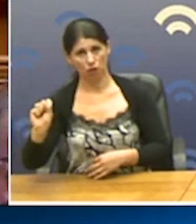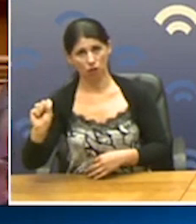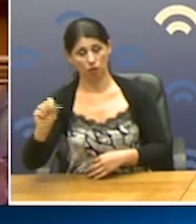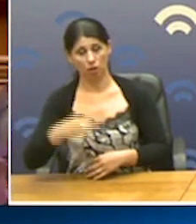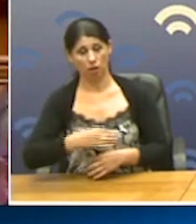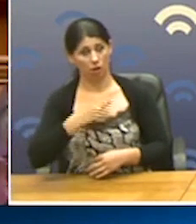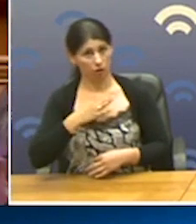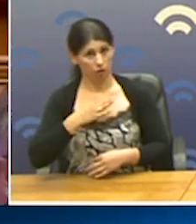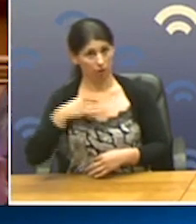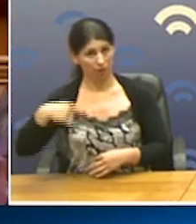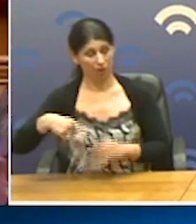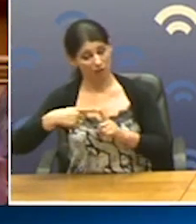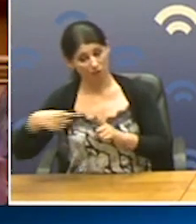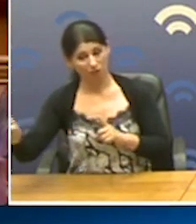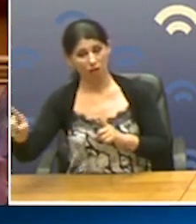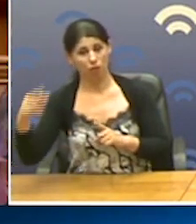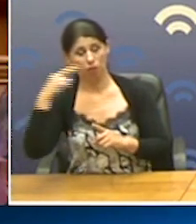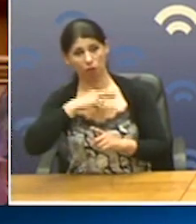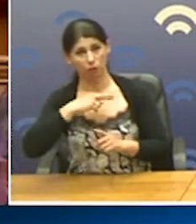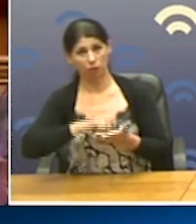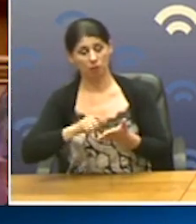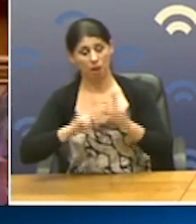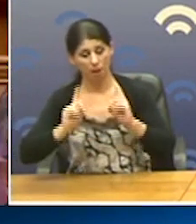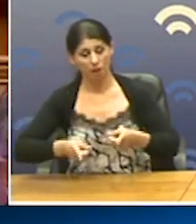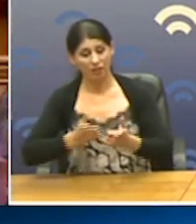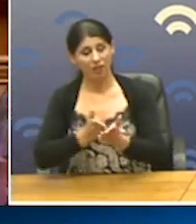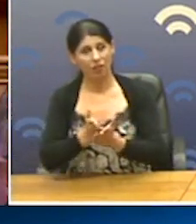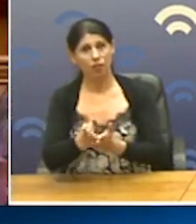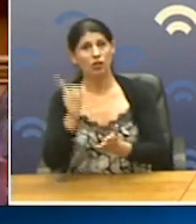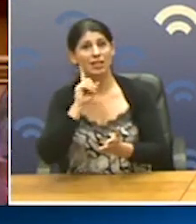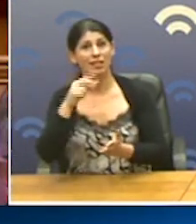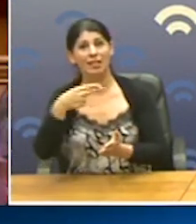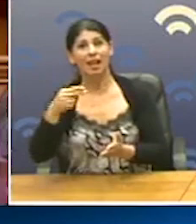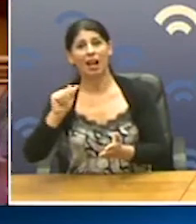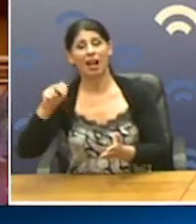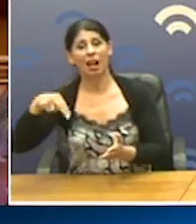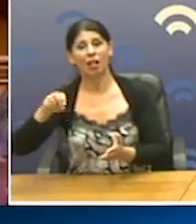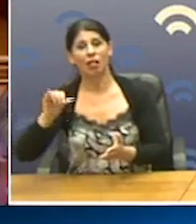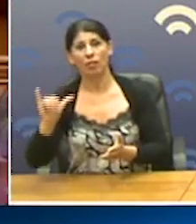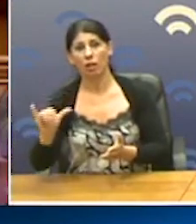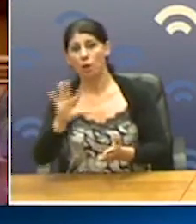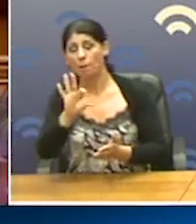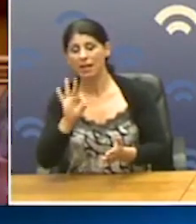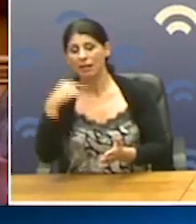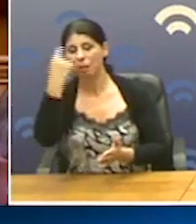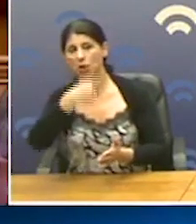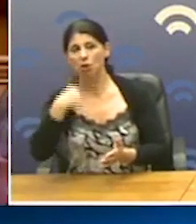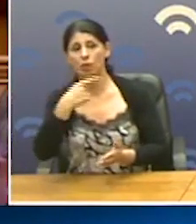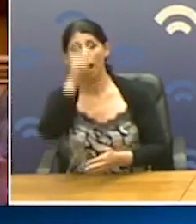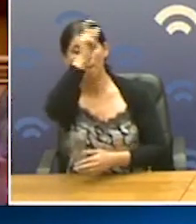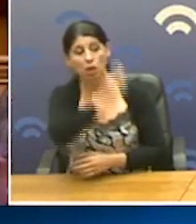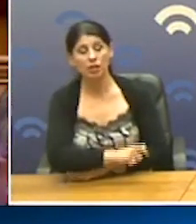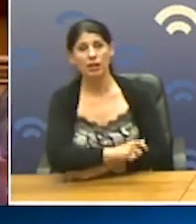Πρωθυπουργικό Γραφείο με απόφαση της δικαιοσύνης. Η κυρία Θάνου επιλέχθηκε προσωπικά από